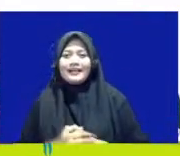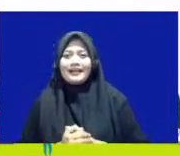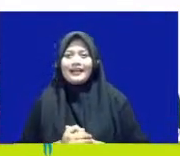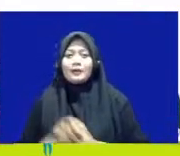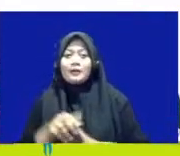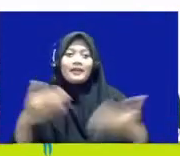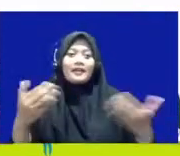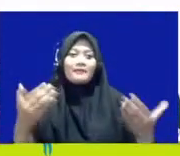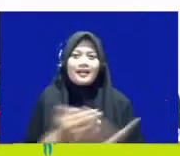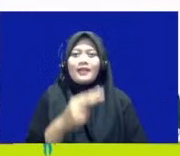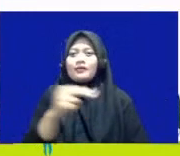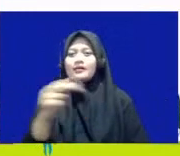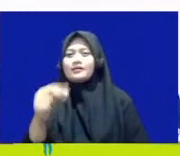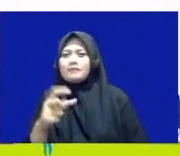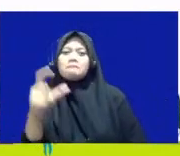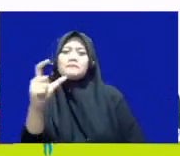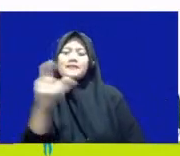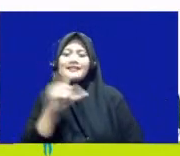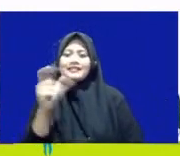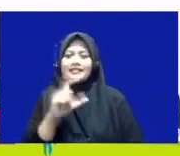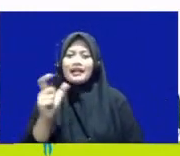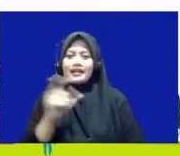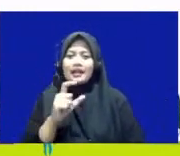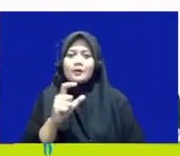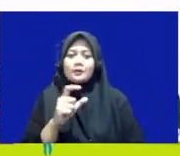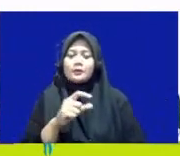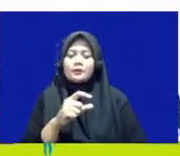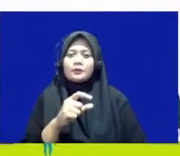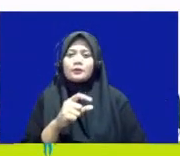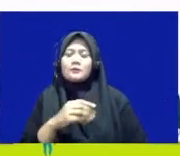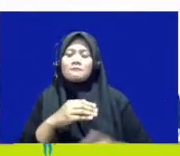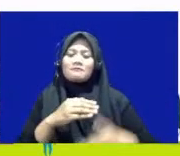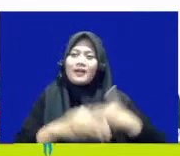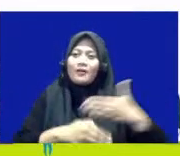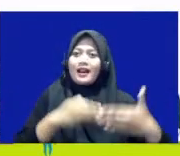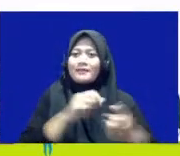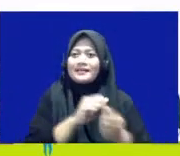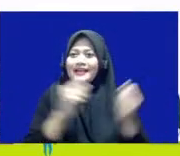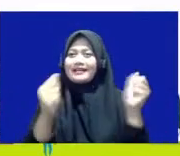mengangkat cara-cara ke penanganan bencana yang melibatkan pemuda lebih luas